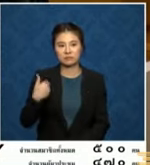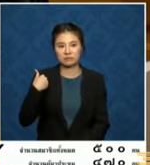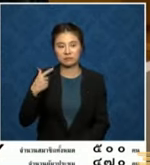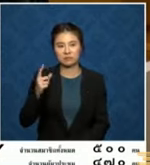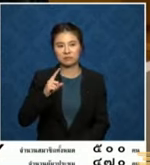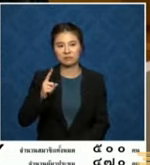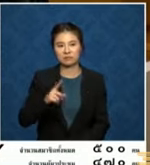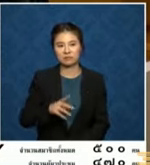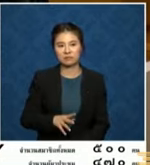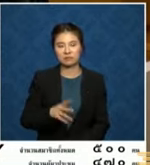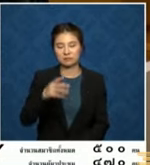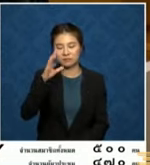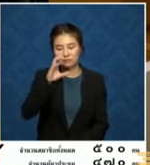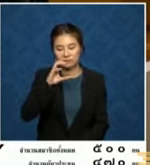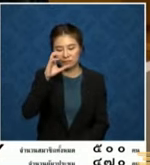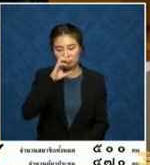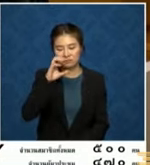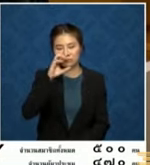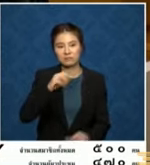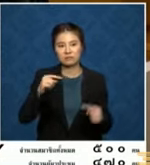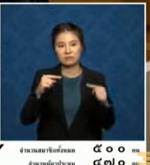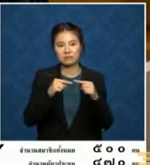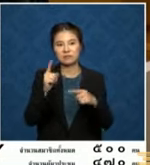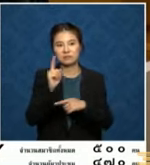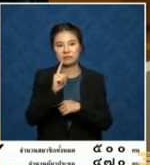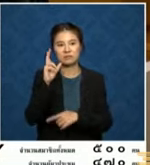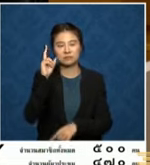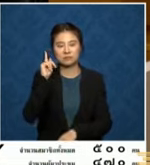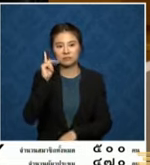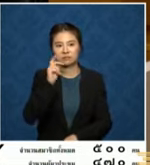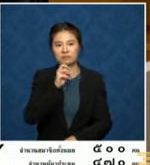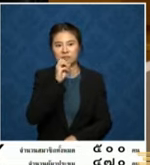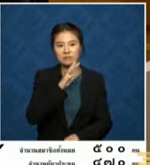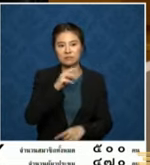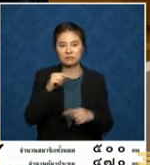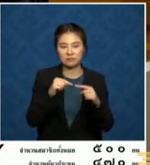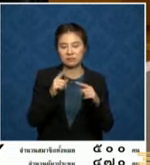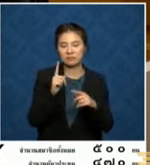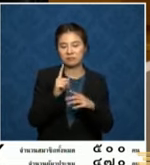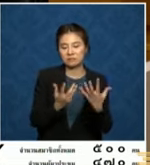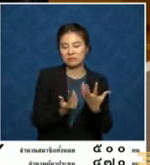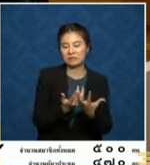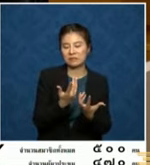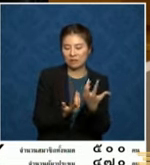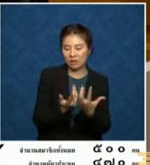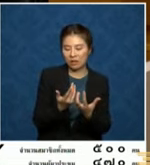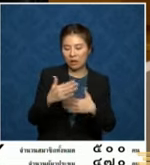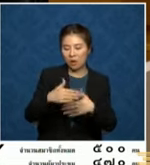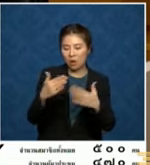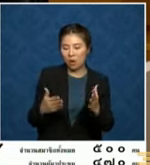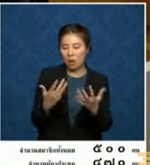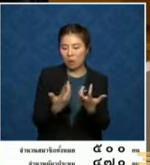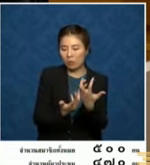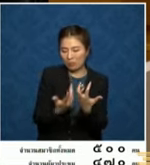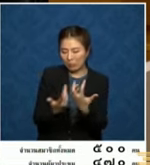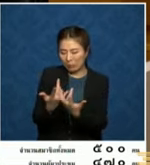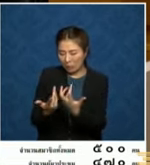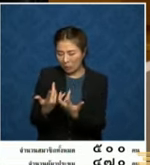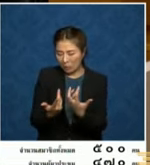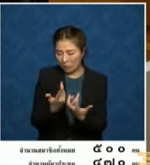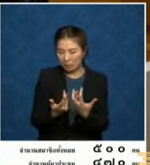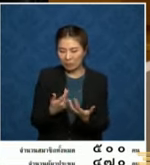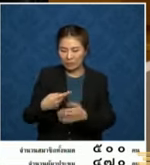มหารายการนะครับที่ข่าวก็พูดถึงว่าทำไมต้องเปลี่ยนพรมนะผมขนแกะทอมือ 100%